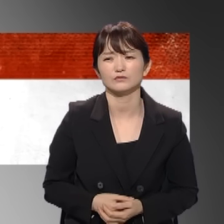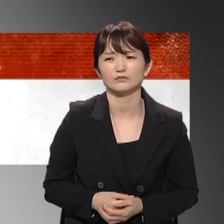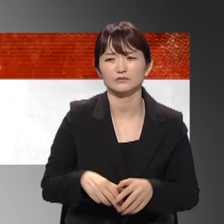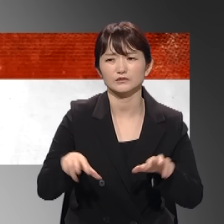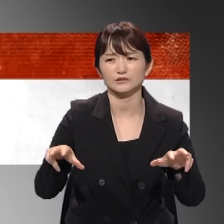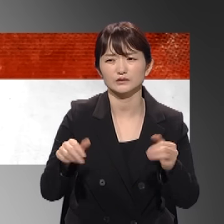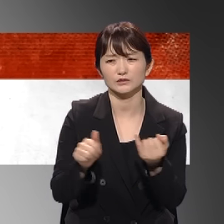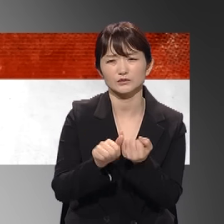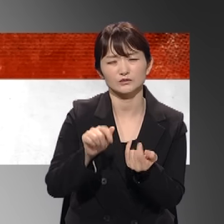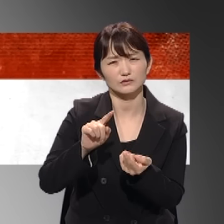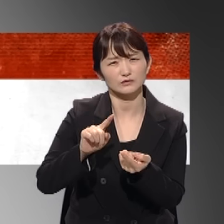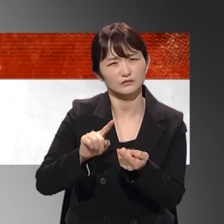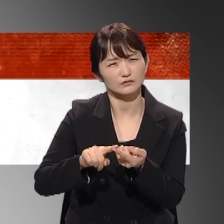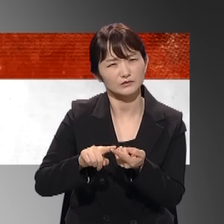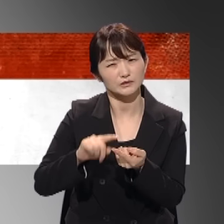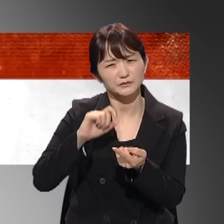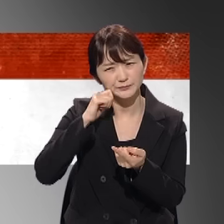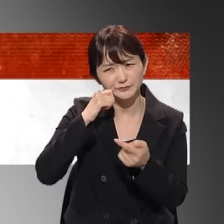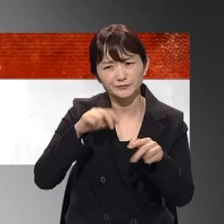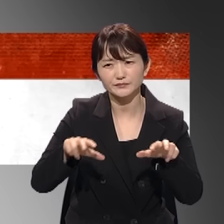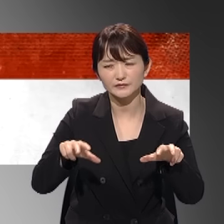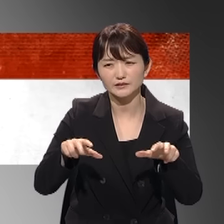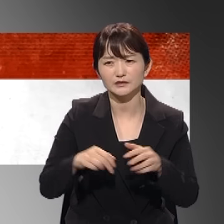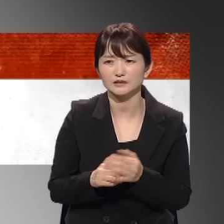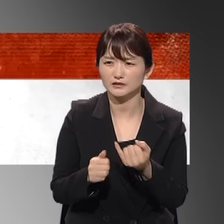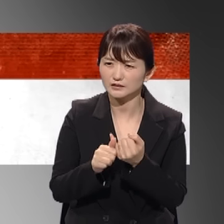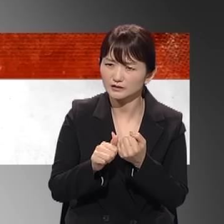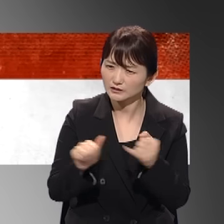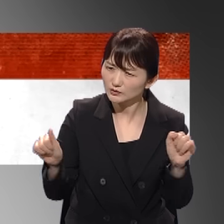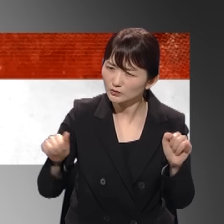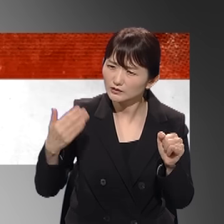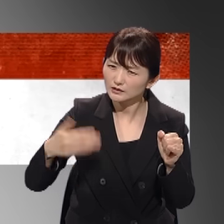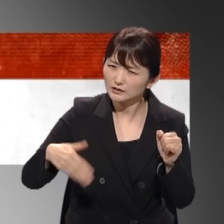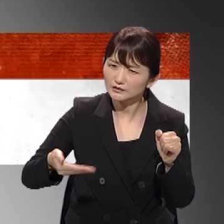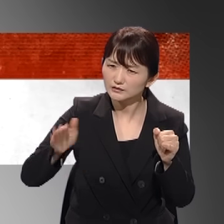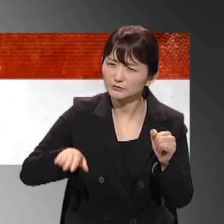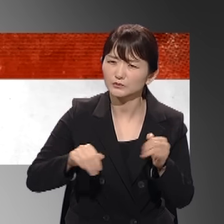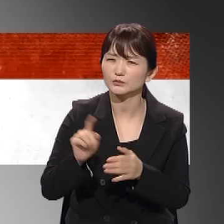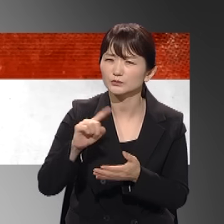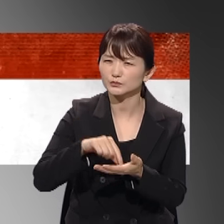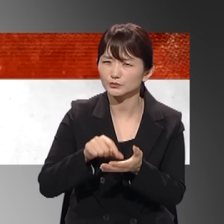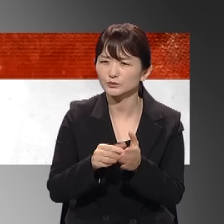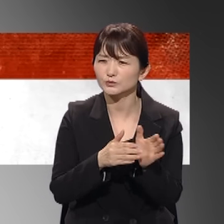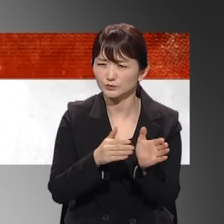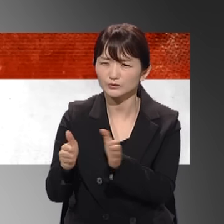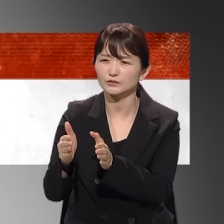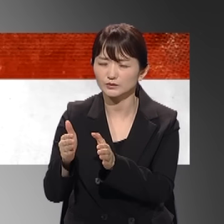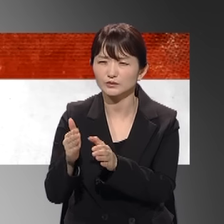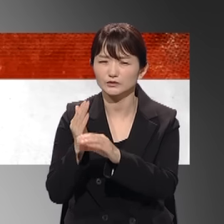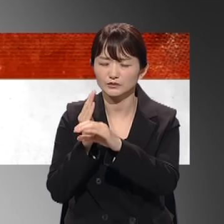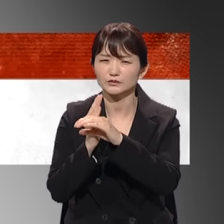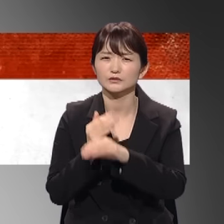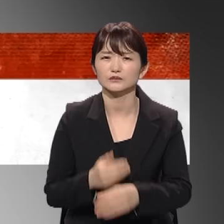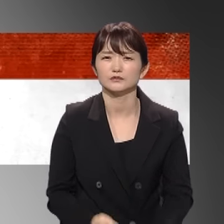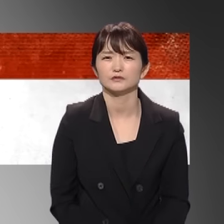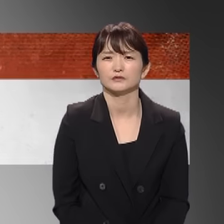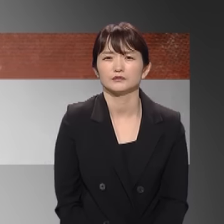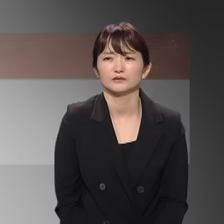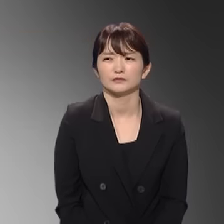않아서 일단 아직은 이혼하고 있지 않지만 네, 그래도 어느 정도 준비는 해가고 있는